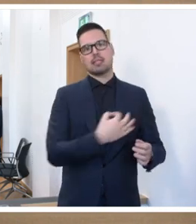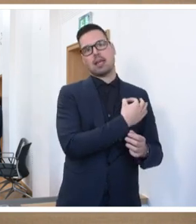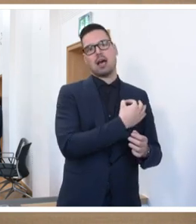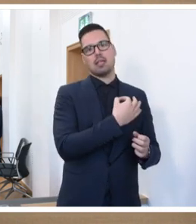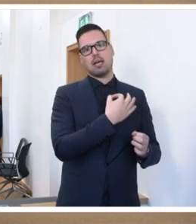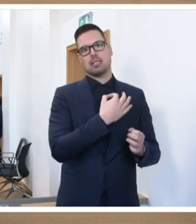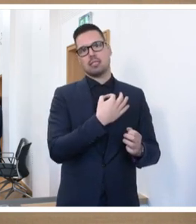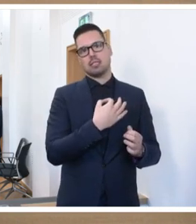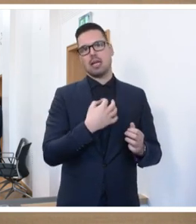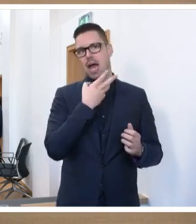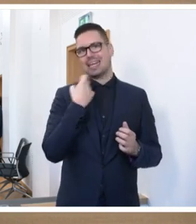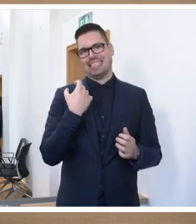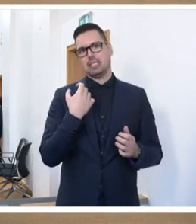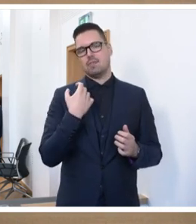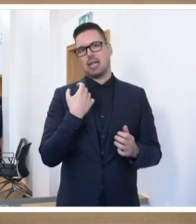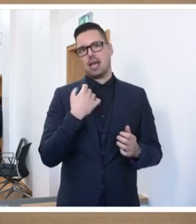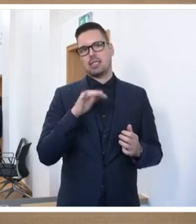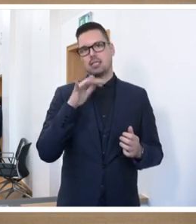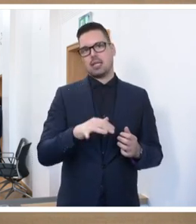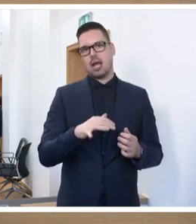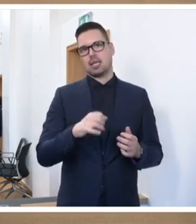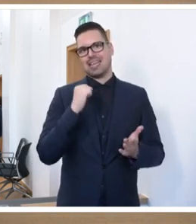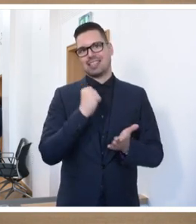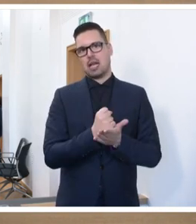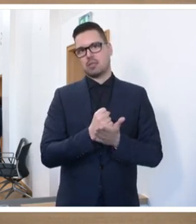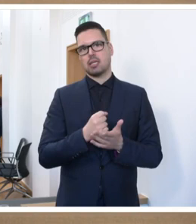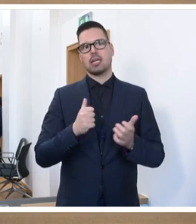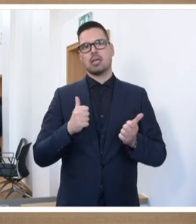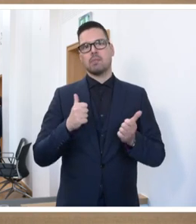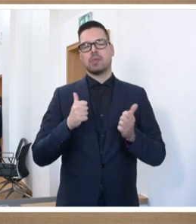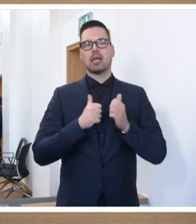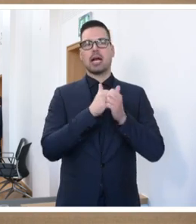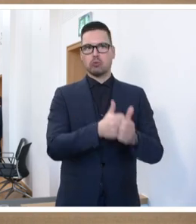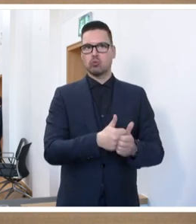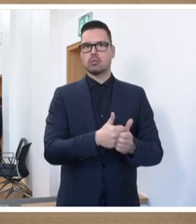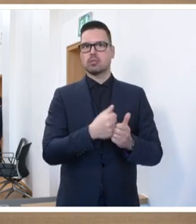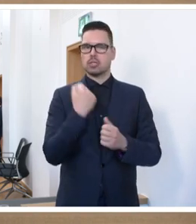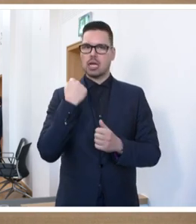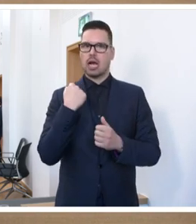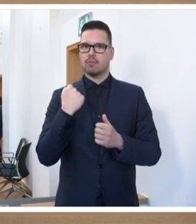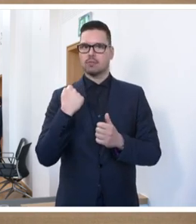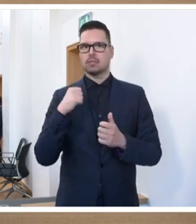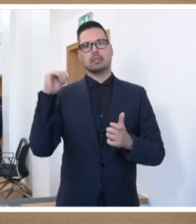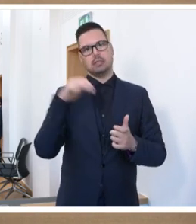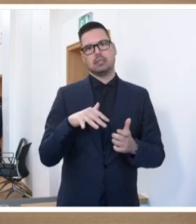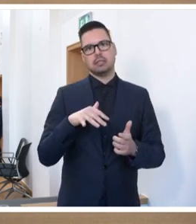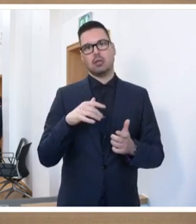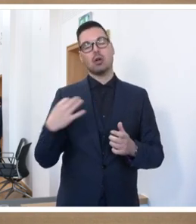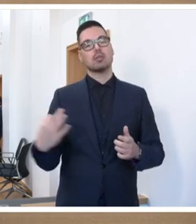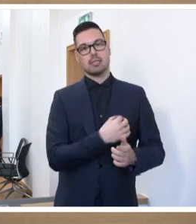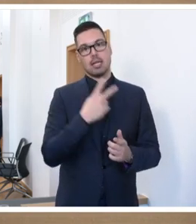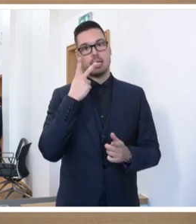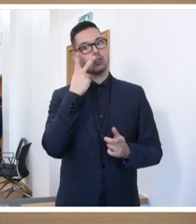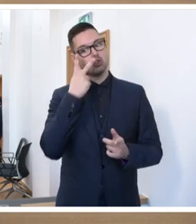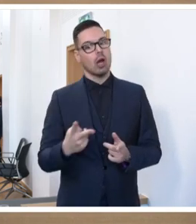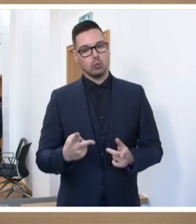niedrigere Aggressionsschwelle gegenüber Amtsträgern gibt, gegenüber Rettungskräften und Einsatzkräften. Und auch da müssen wir im Saarland näher